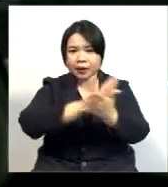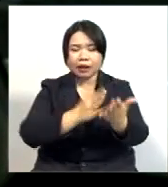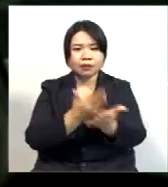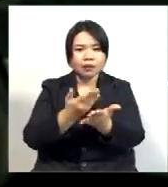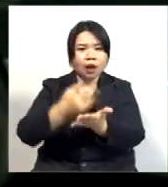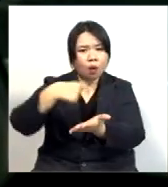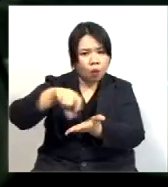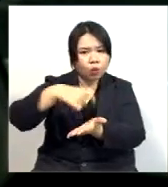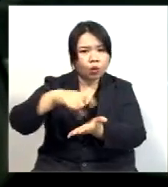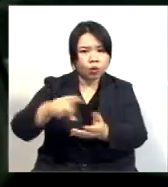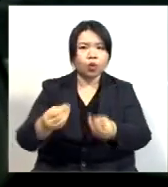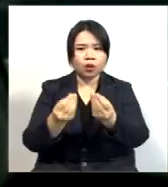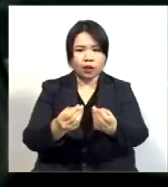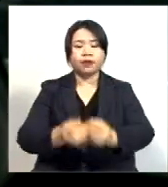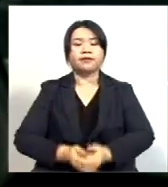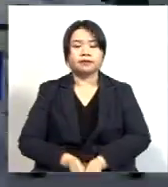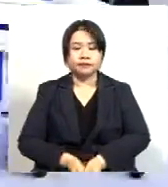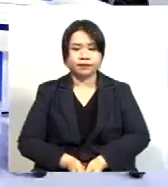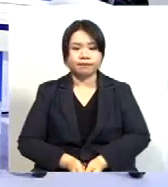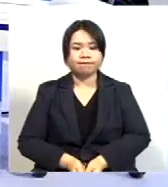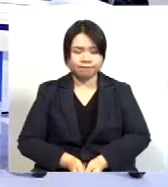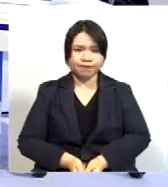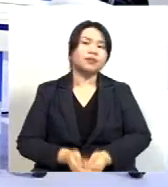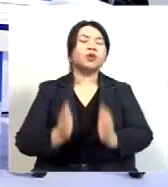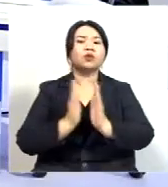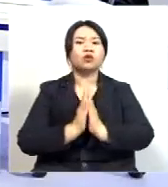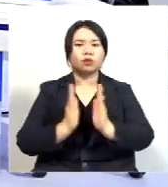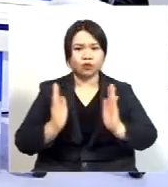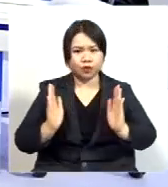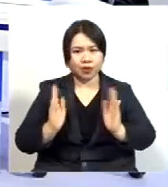คเข้ามาทั่วทั้งประเทศค่ะ ค่ะขอบคุณคุณภาวิตาค่ะ